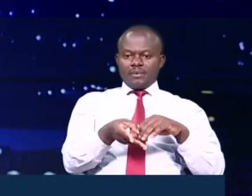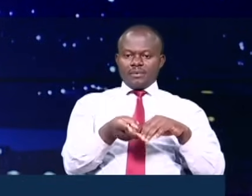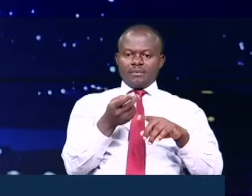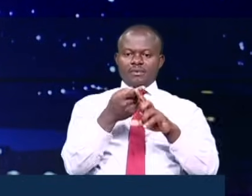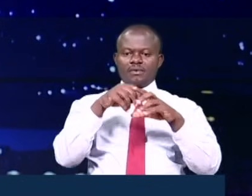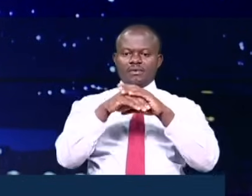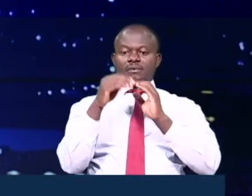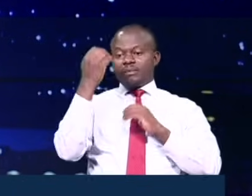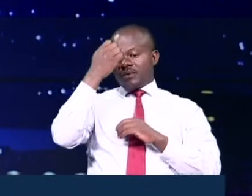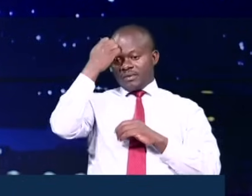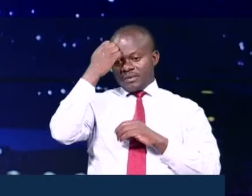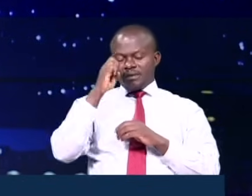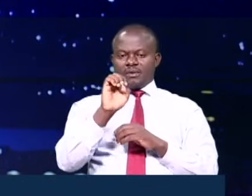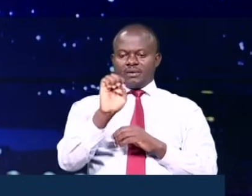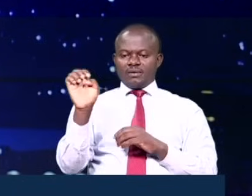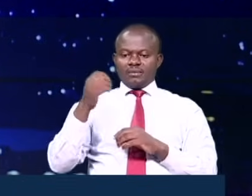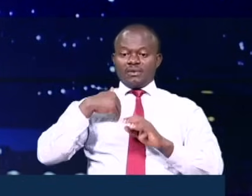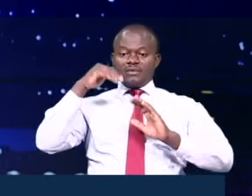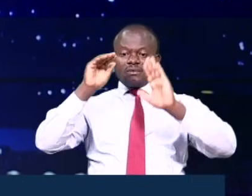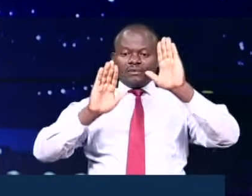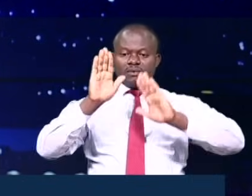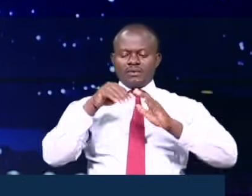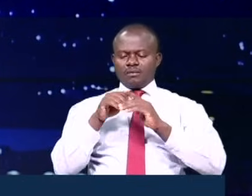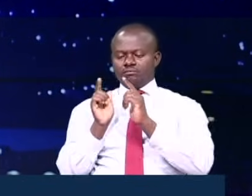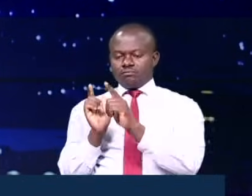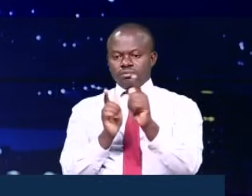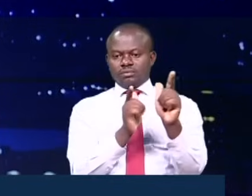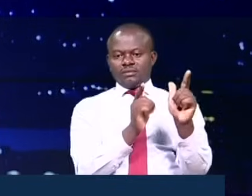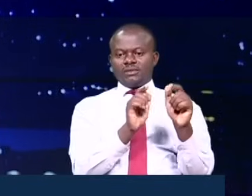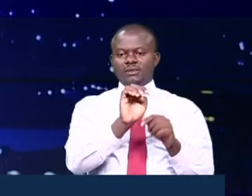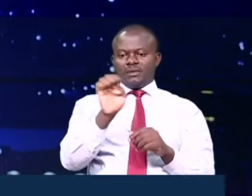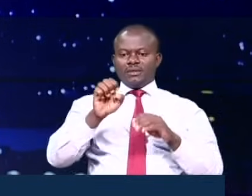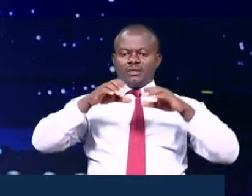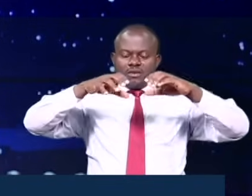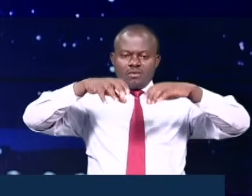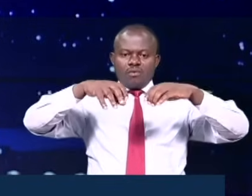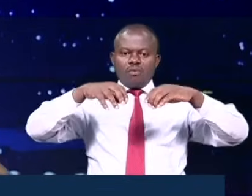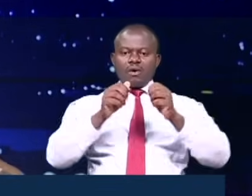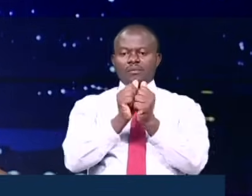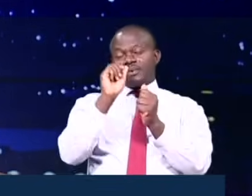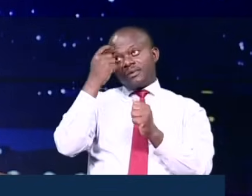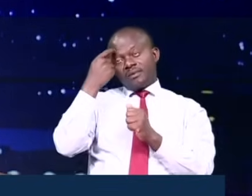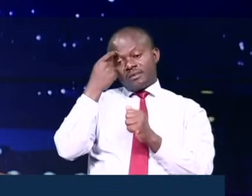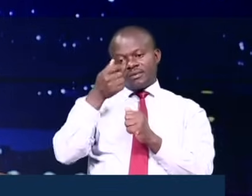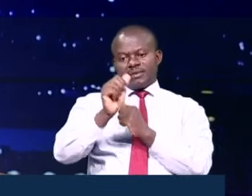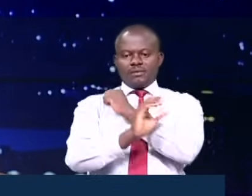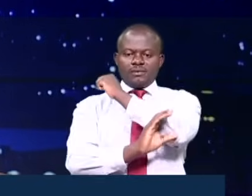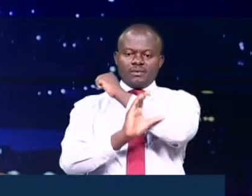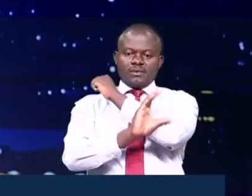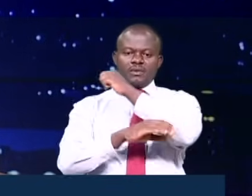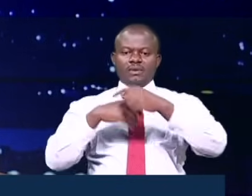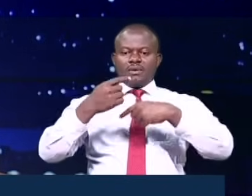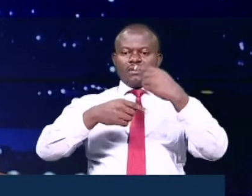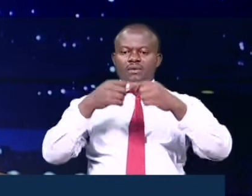baturuka mu Burayi bw'Iburasirazuba bafite uruhare mu mirwano mu Burasirazuba bwa Congo ndetse na guverinoma y'icyo gihugu